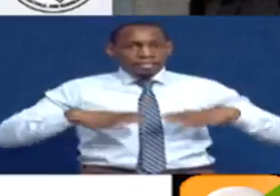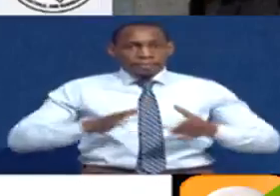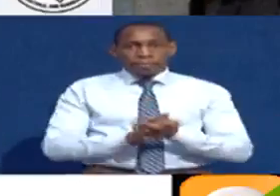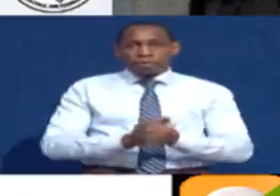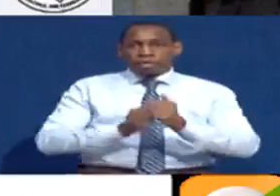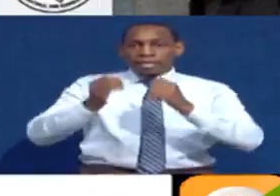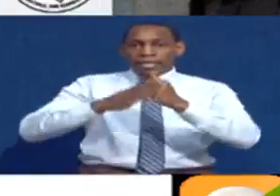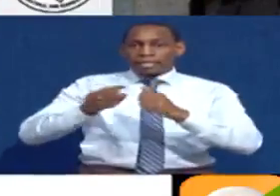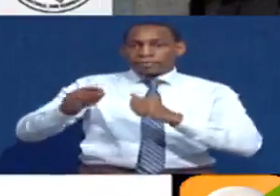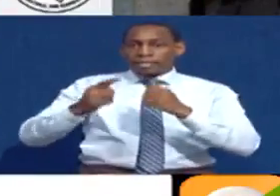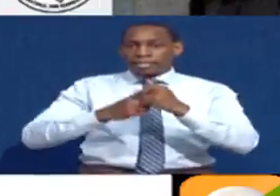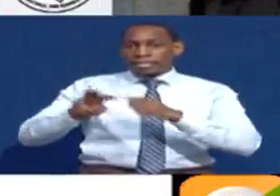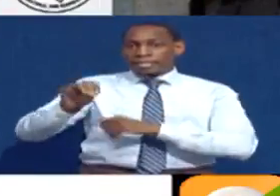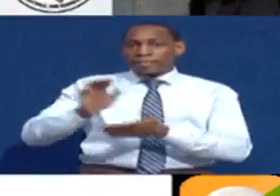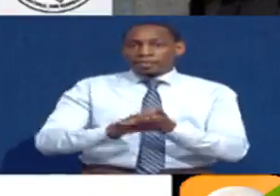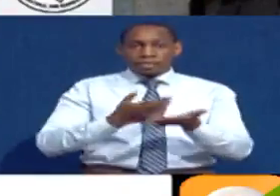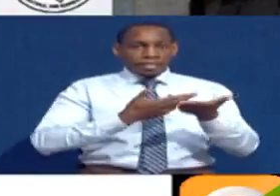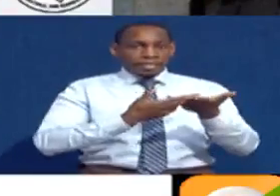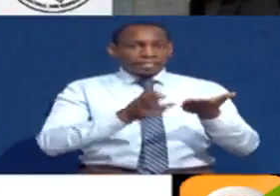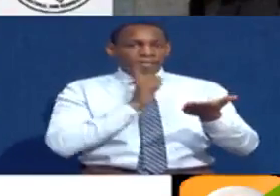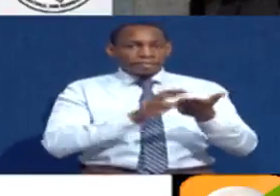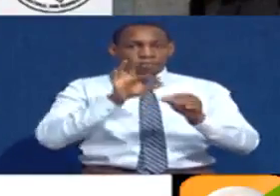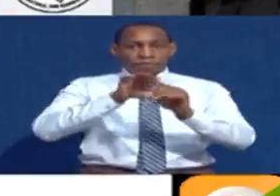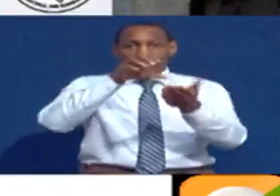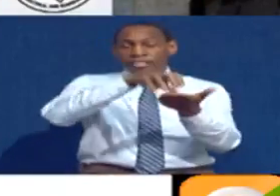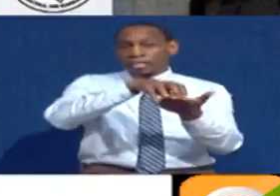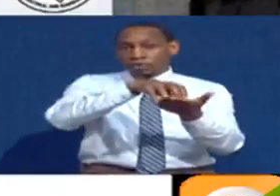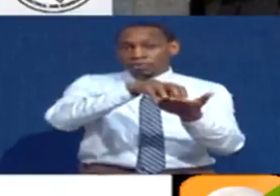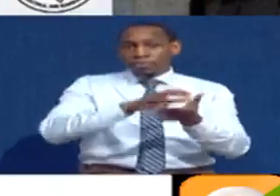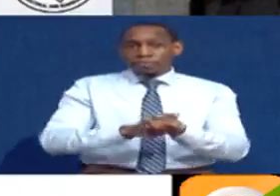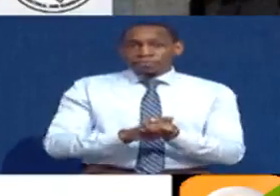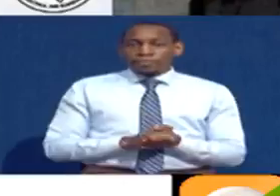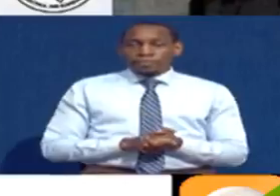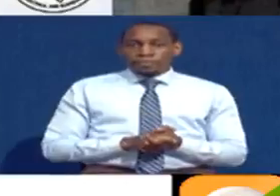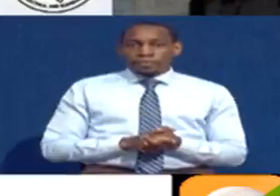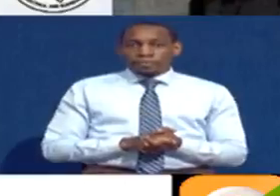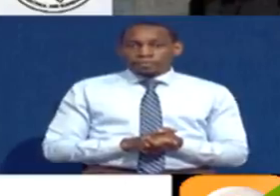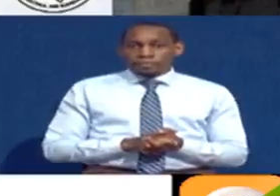milioni 19.6 walionakiliwa katika vituo vya kupigia kura